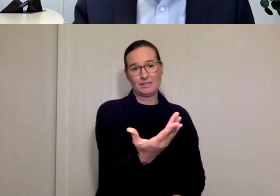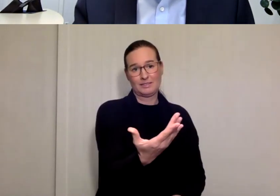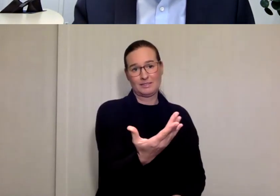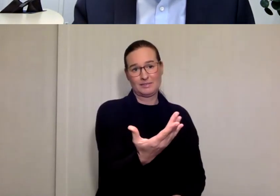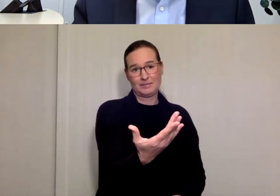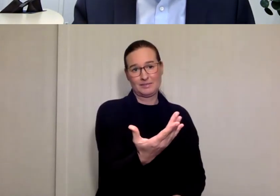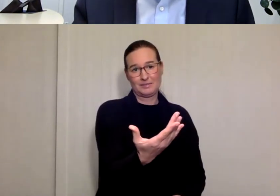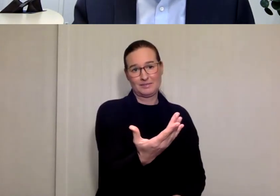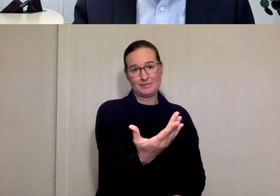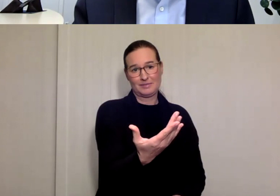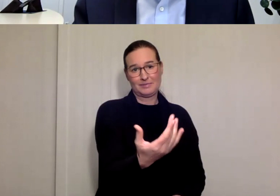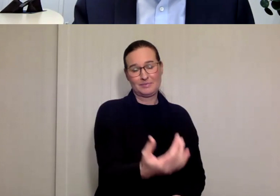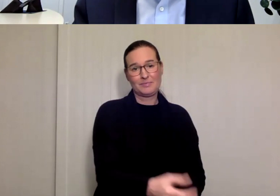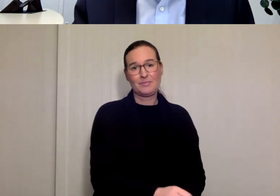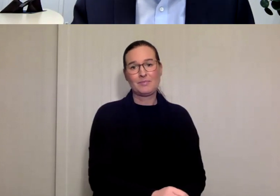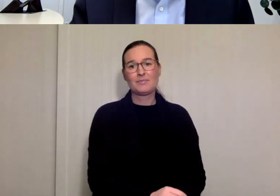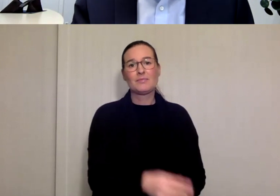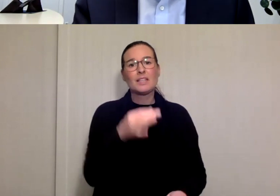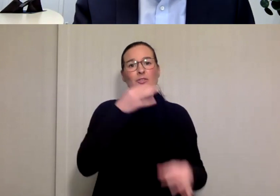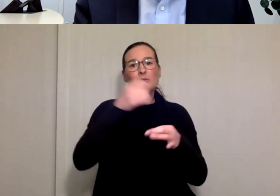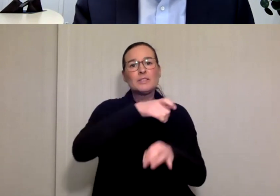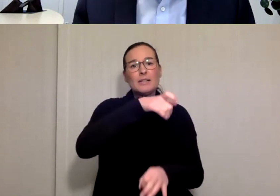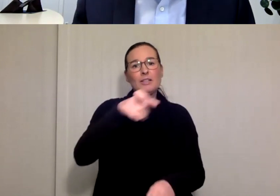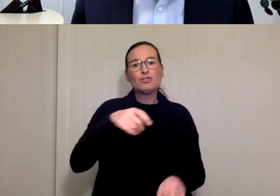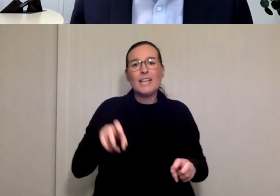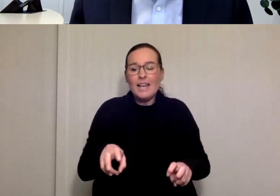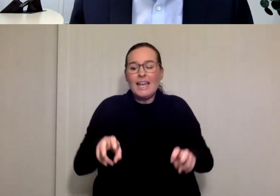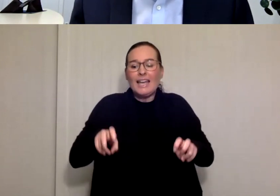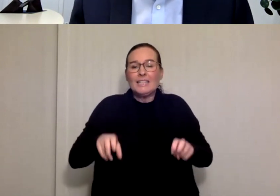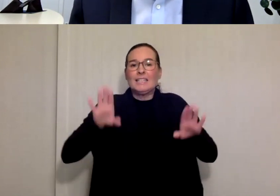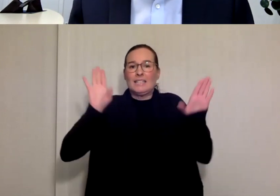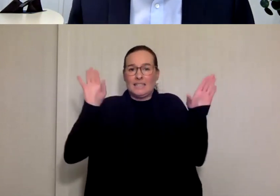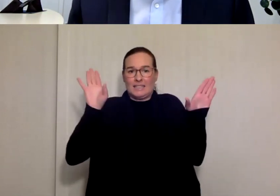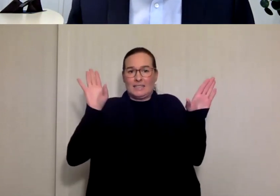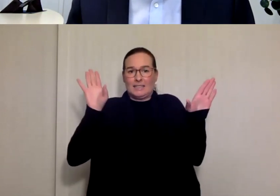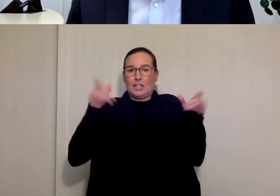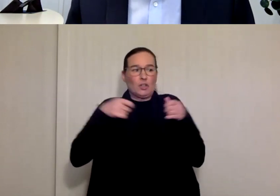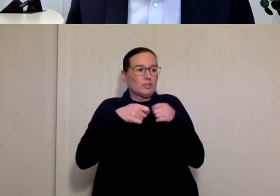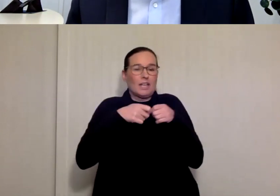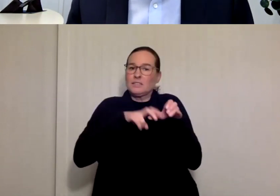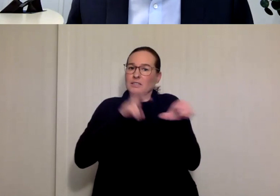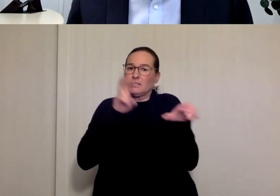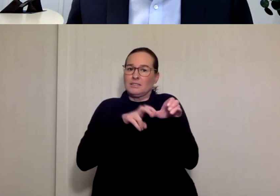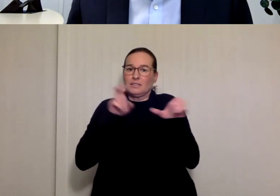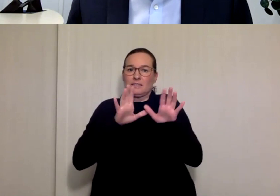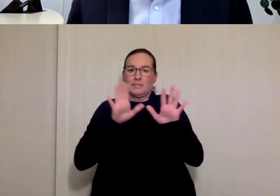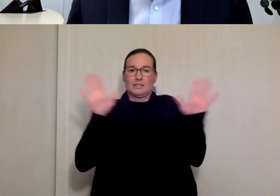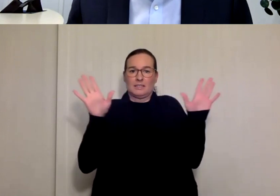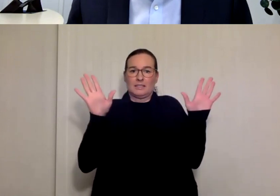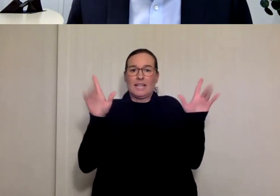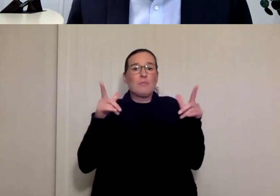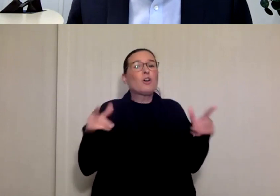grobes Reichenbeispiel zu sagen, gerade die Menschen, die sich extrem zurückhalten in ihren Kontakten, die haben fast kein Risiko, dieses